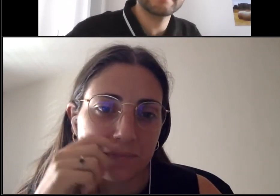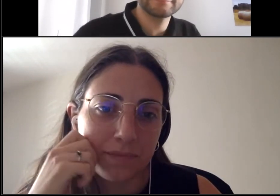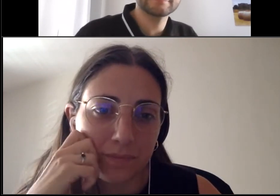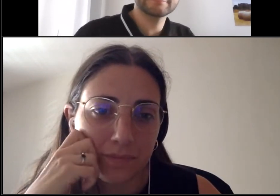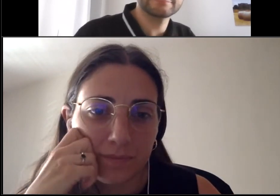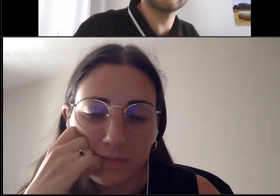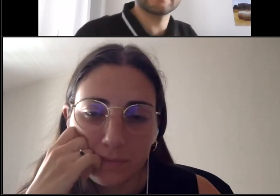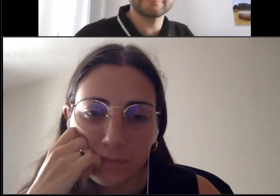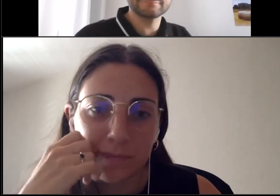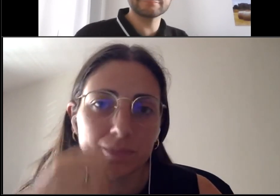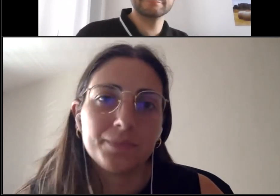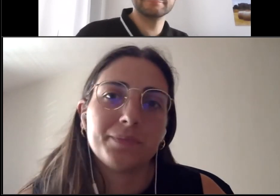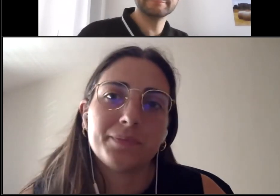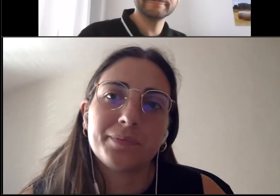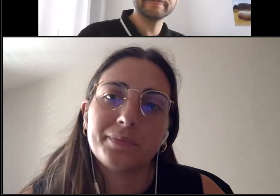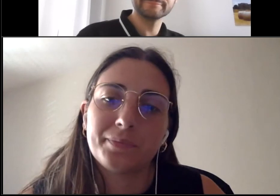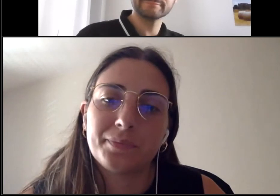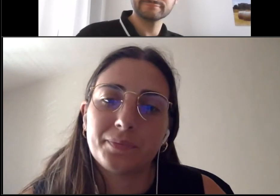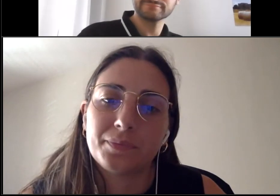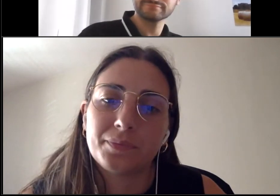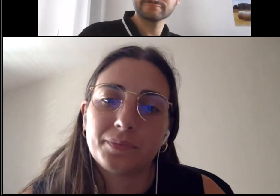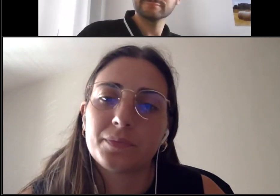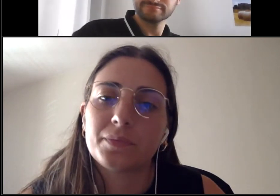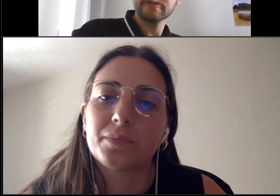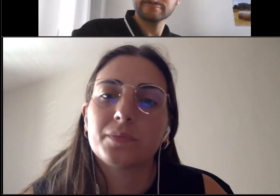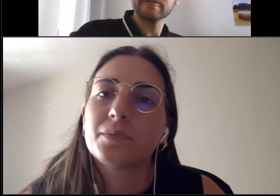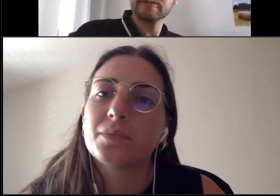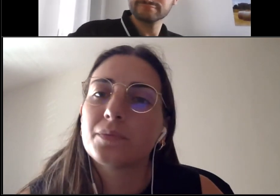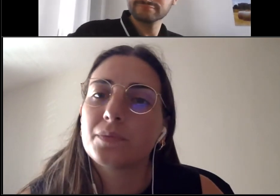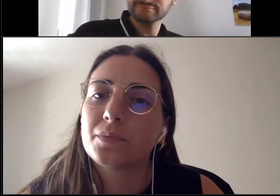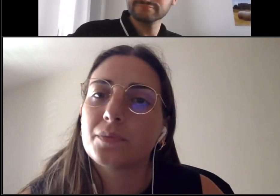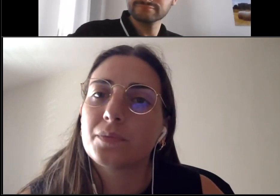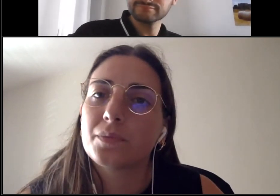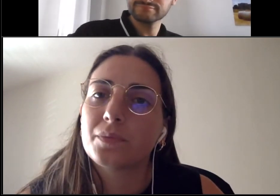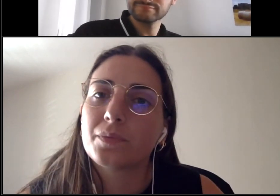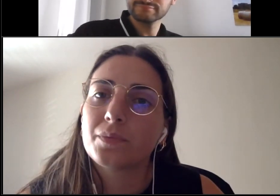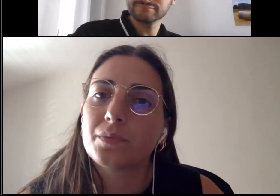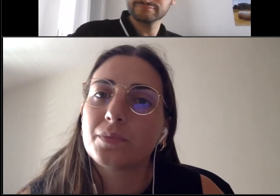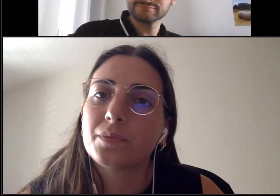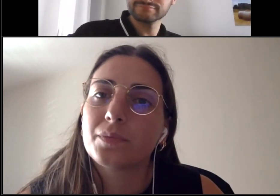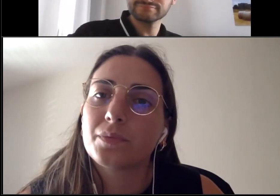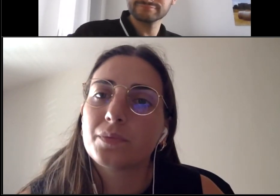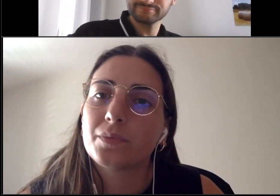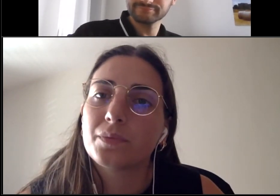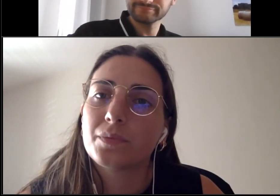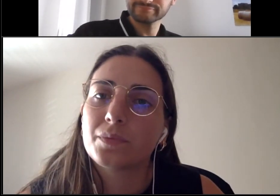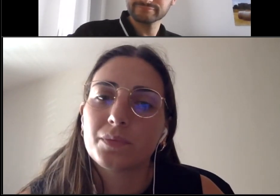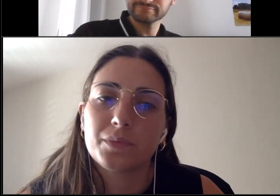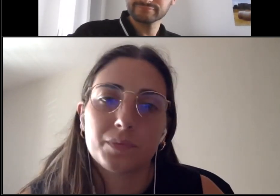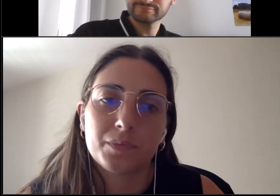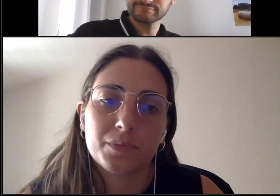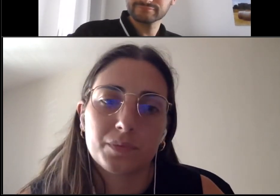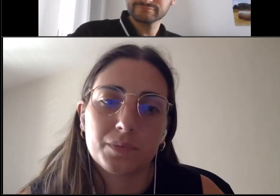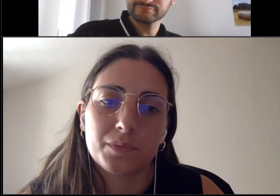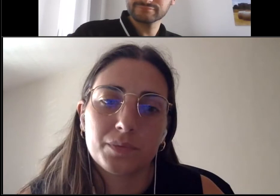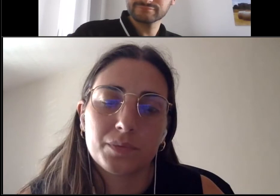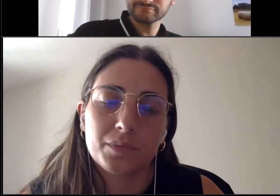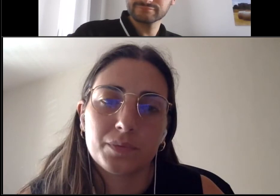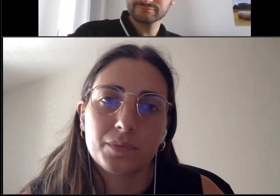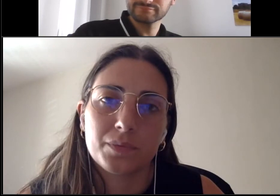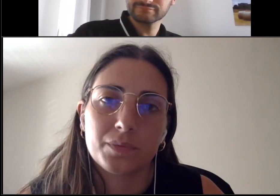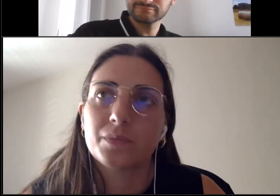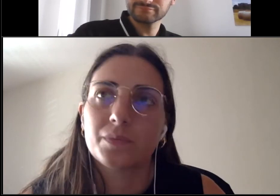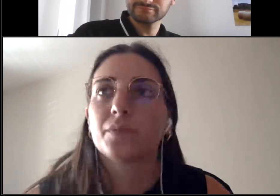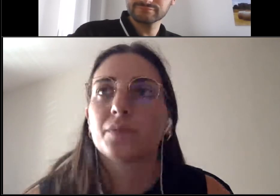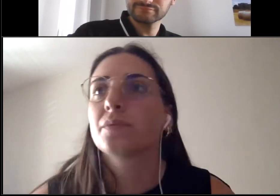invece due domande per matteo allora un partecipante scrive vorrei conoscere